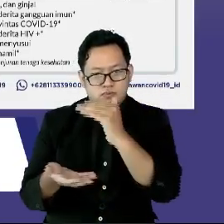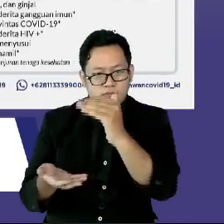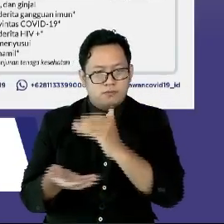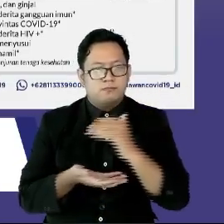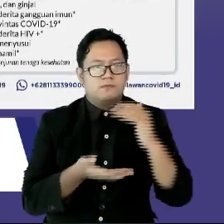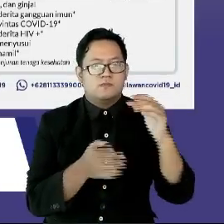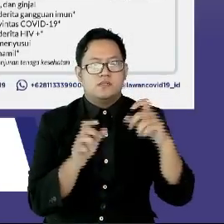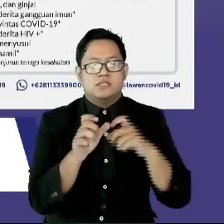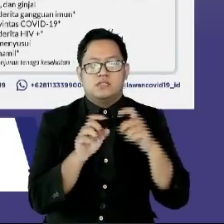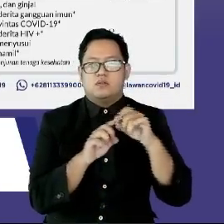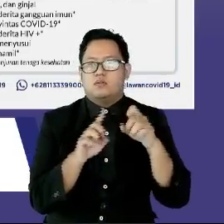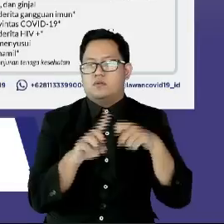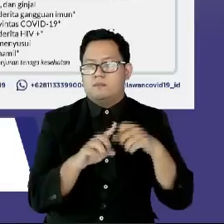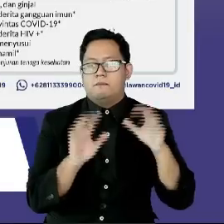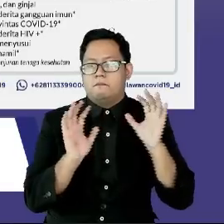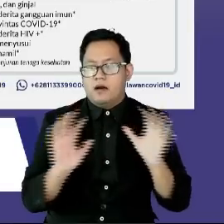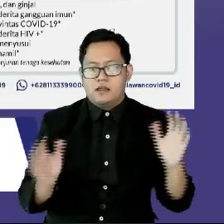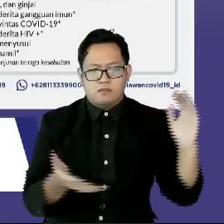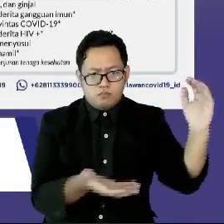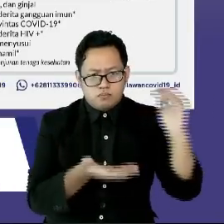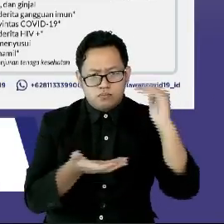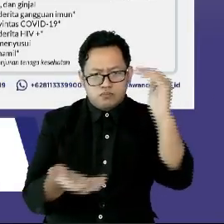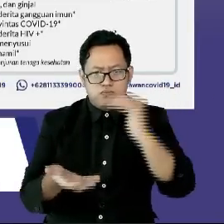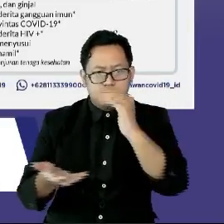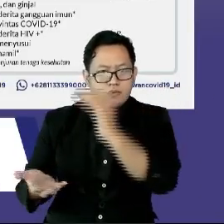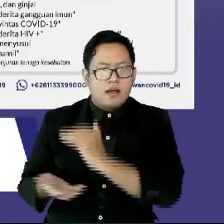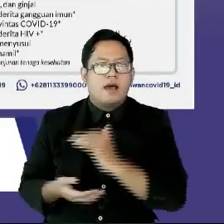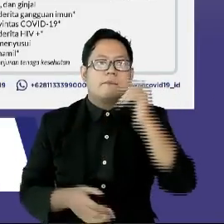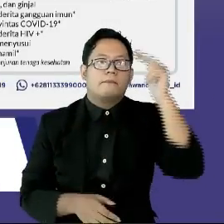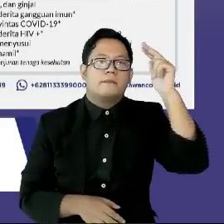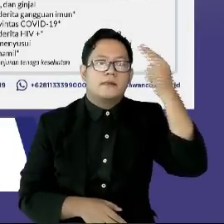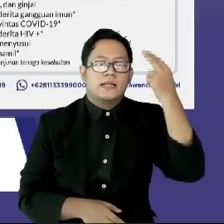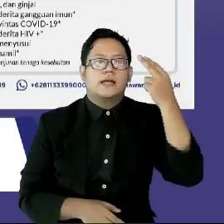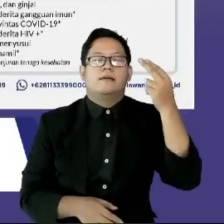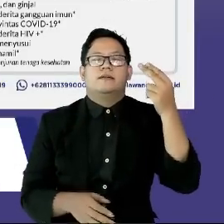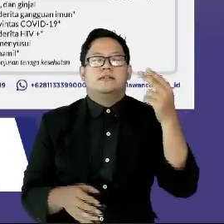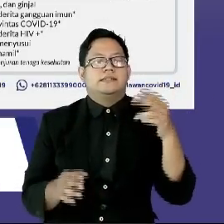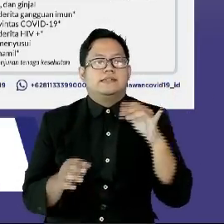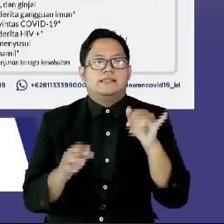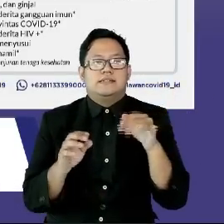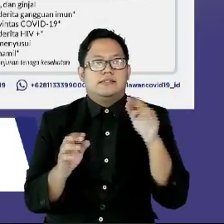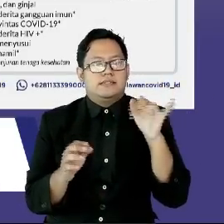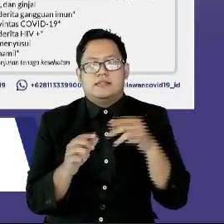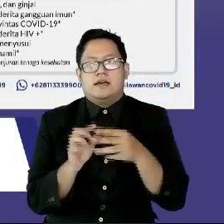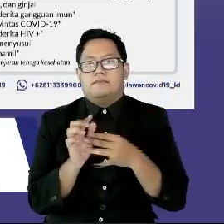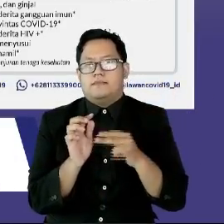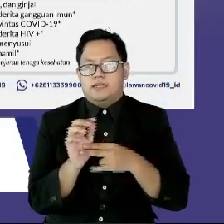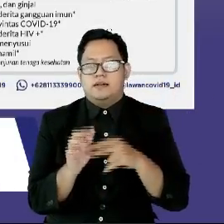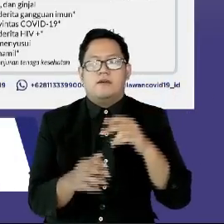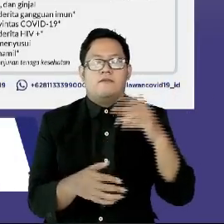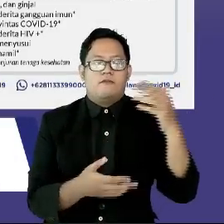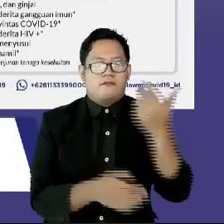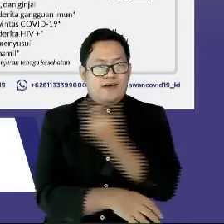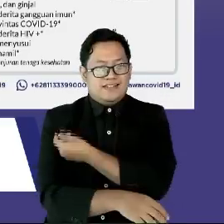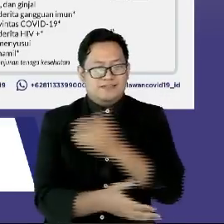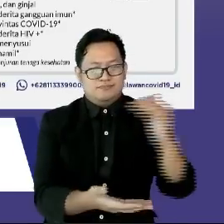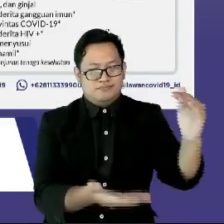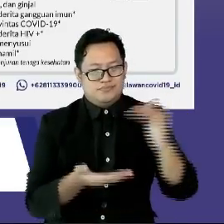bertambah jenis ke depannya, pemerintah menjamin bahwa setiap jenis vaksin yang ada sama-sama